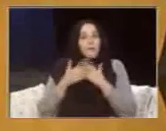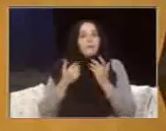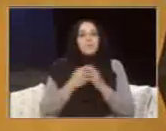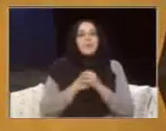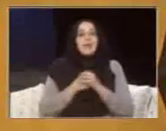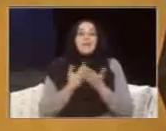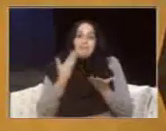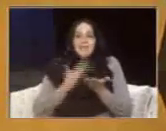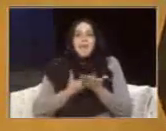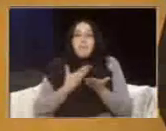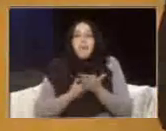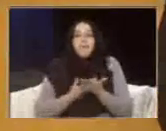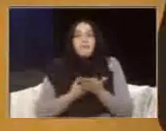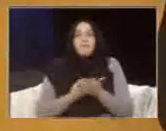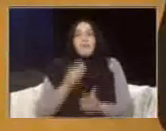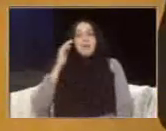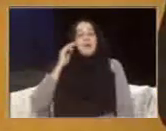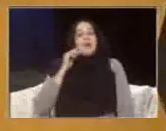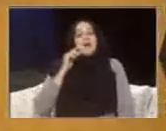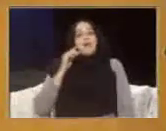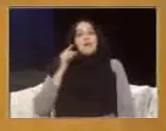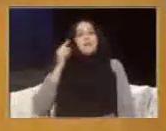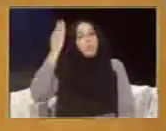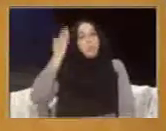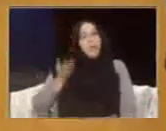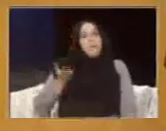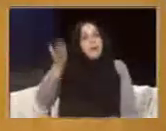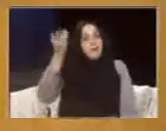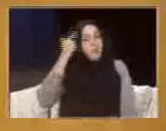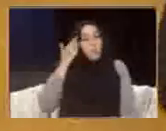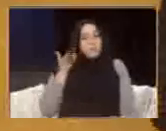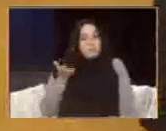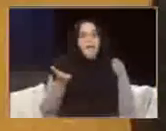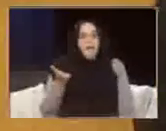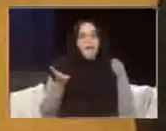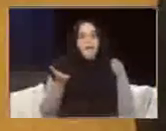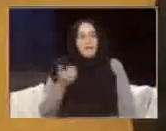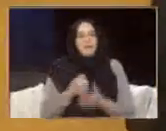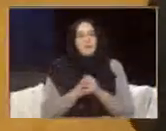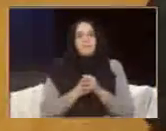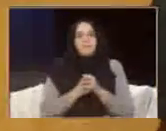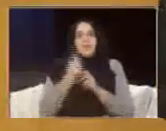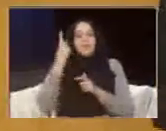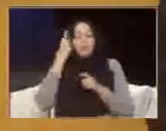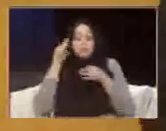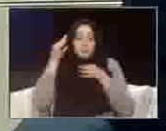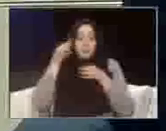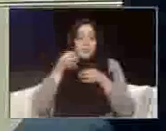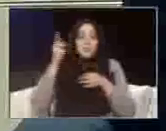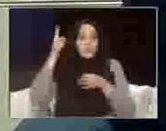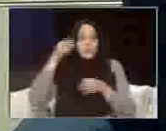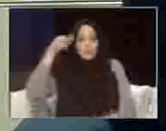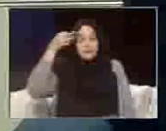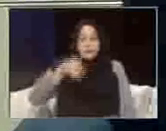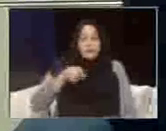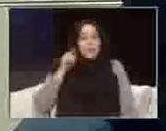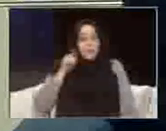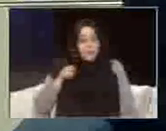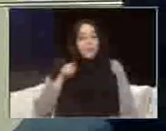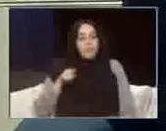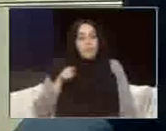الرسل عليهم الصلاة والسلام إلا لذلك، وعلم آدم أسماء كل أوحى له بأشياء، ولعل أساس ما أوحى